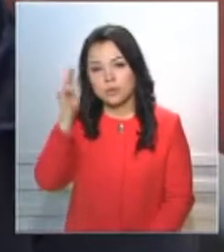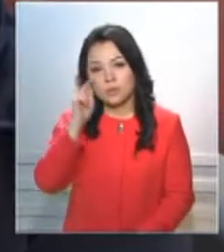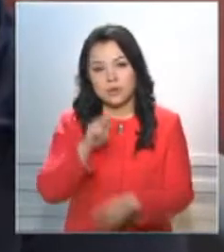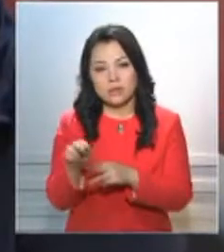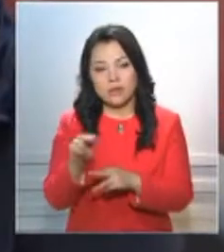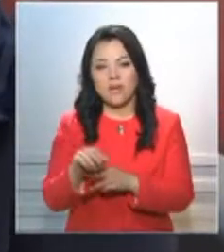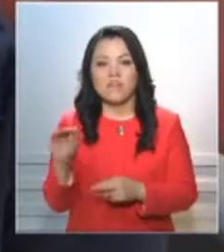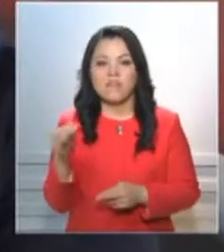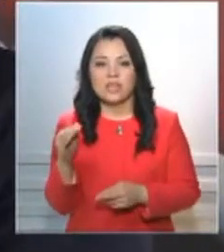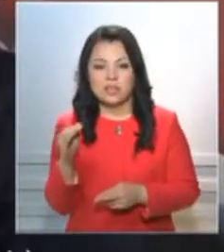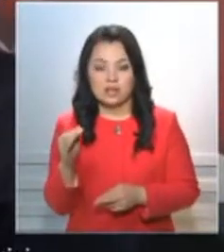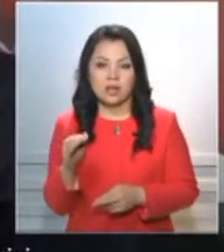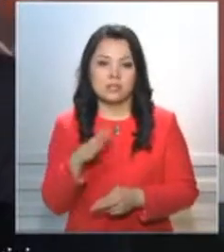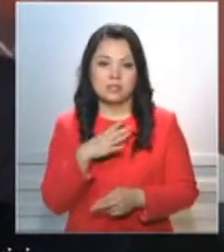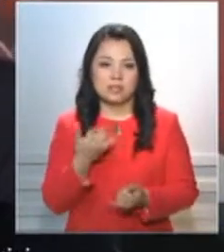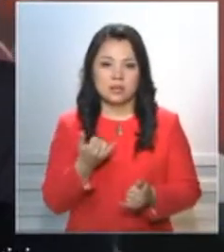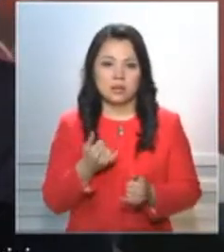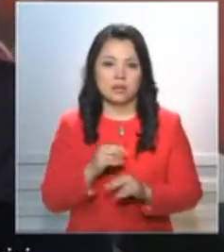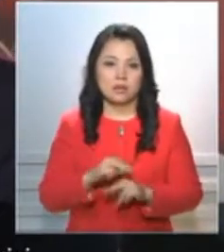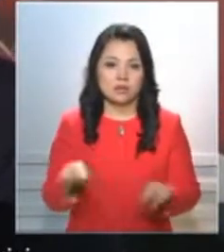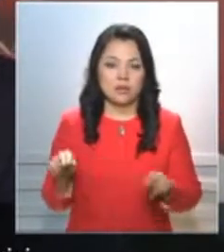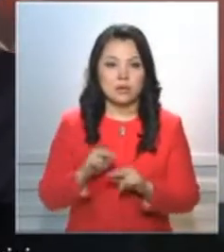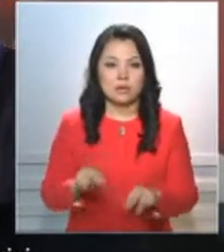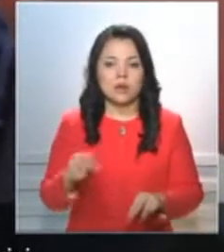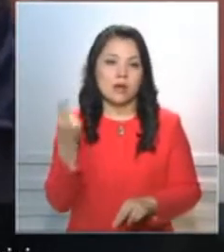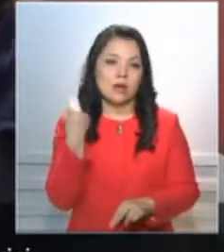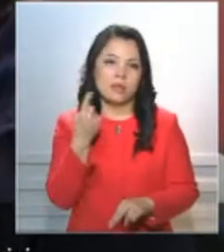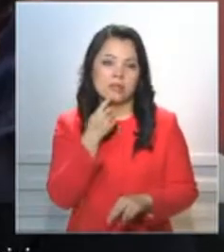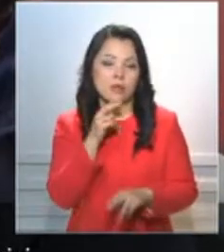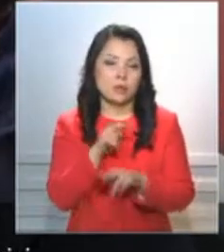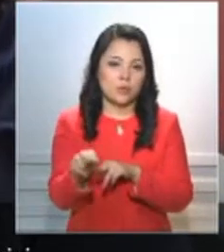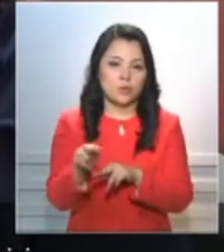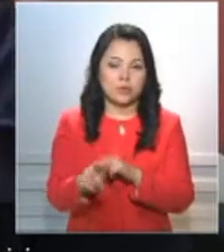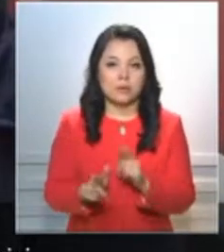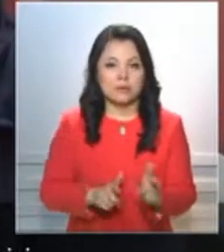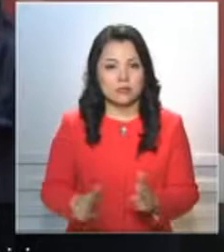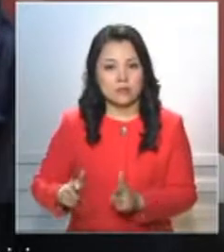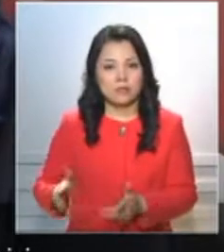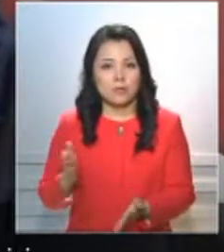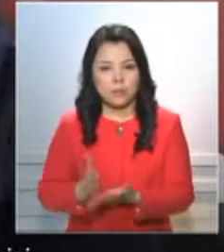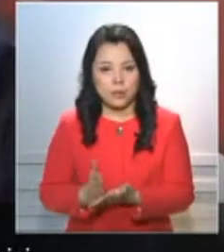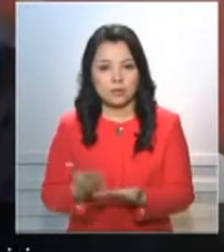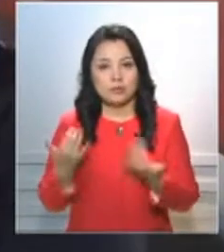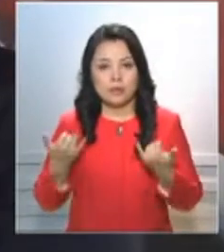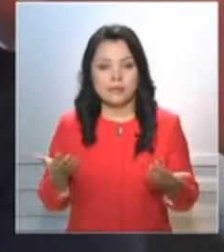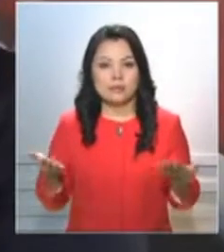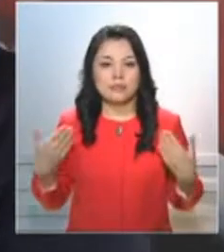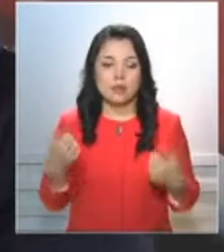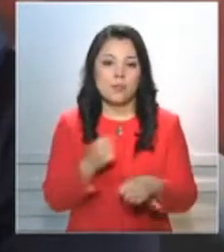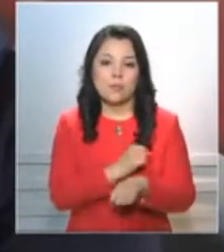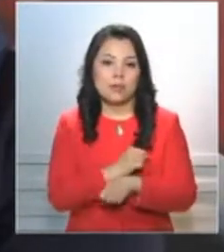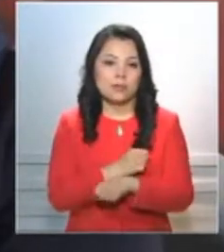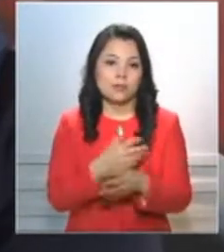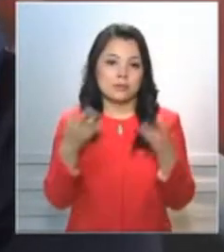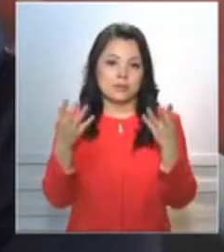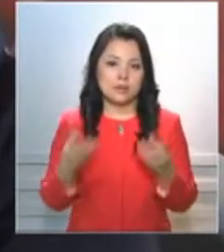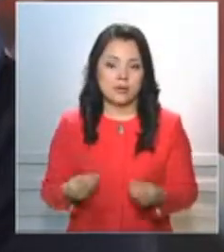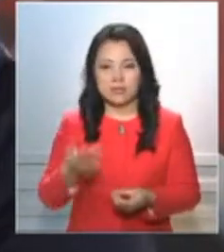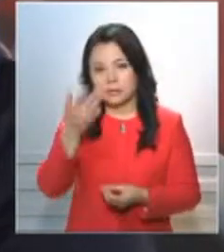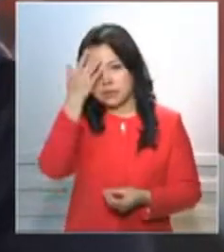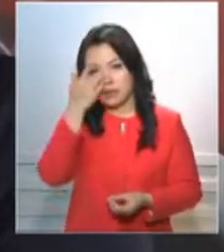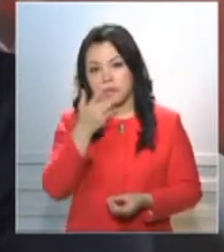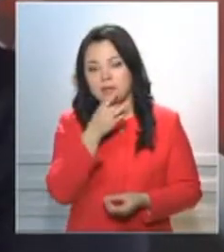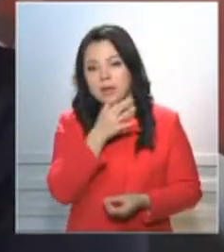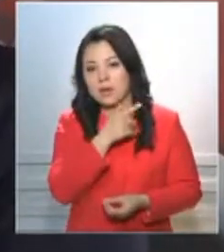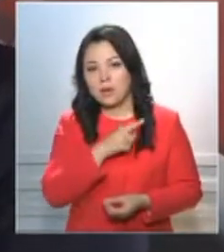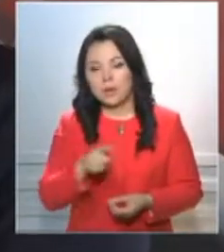физика пәндерін ағылшын тілінде жүргізуге дайындалып, оқушыларымыз қазіргі таңда мына демалыс кездерінде, және жазғы демалыс